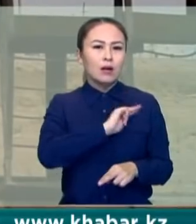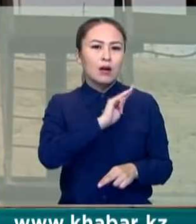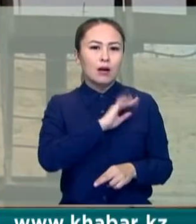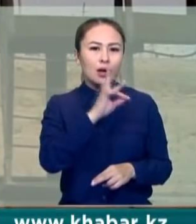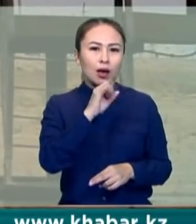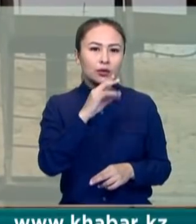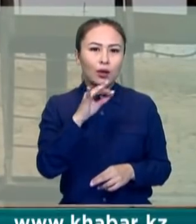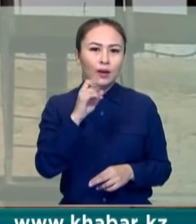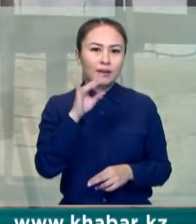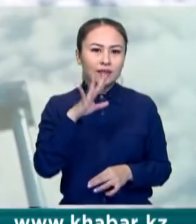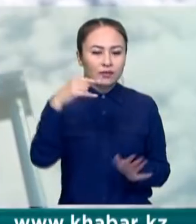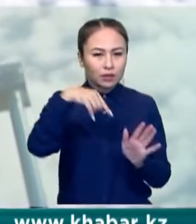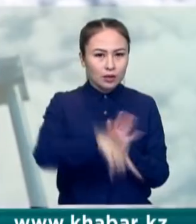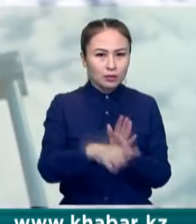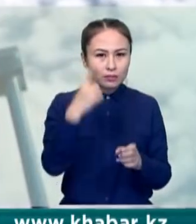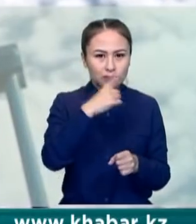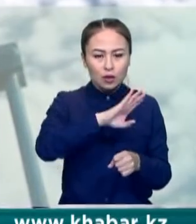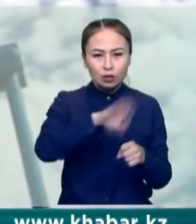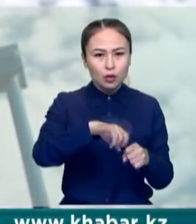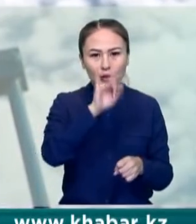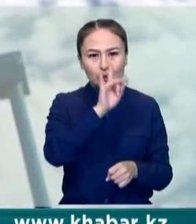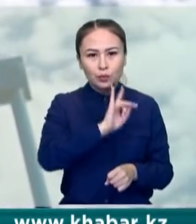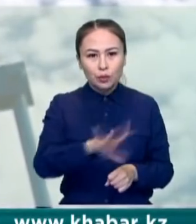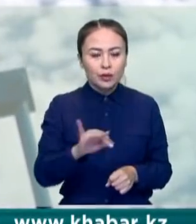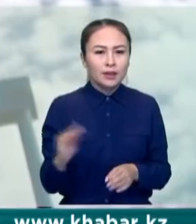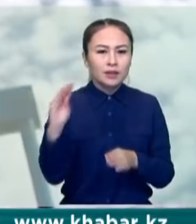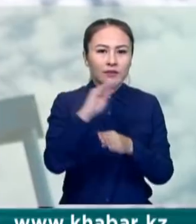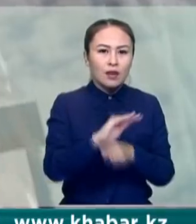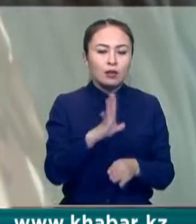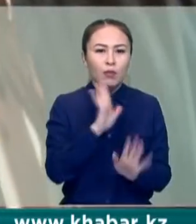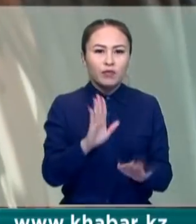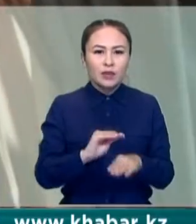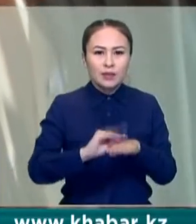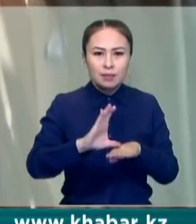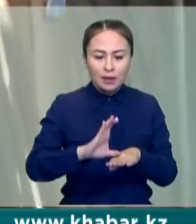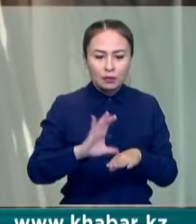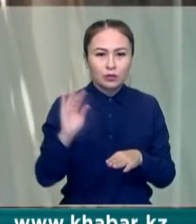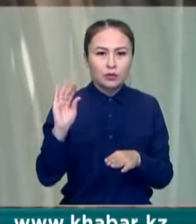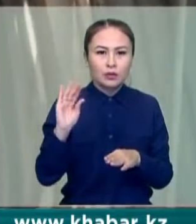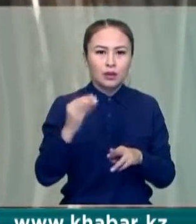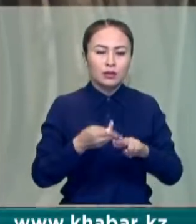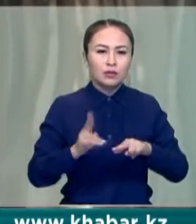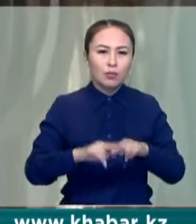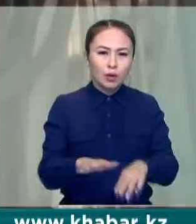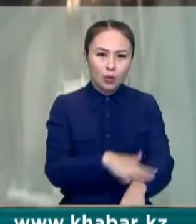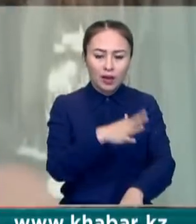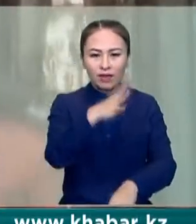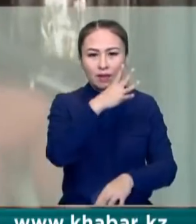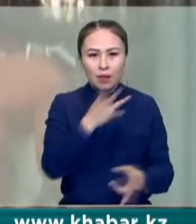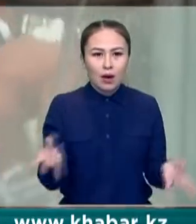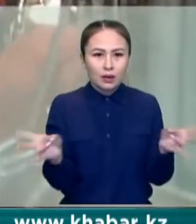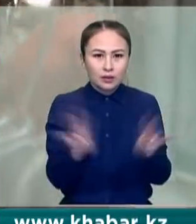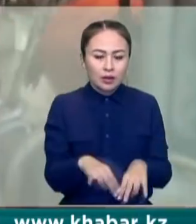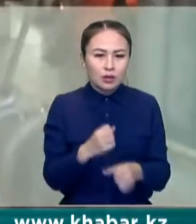радиоактивті болып кеткен құбырлар көзін жоймайтынын айтады. Оларды тек жинап қоятын көрінеді. Сонымен қатар елде ядролық